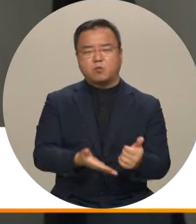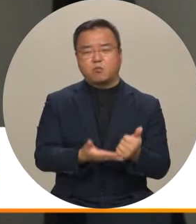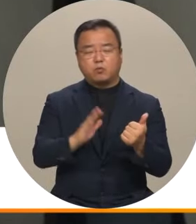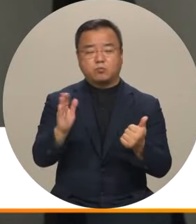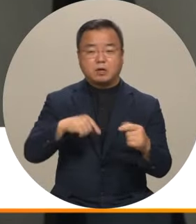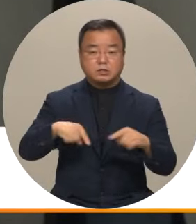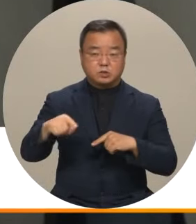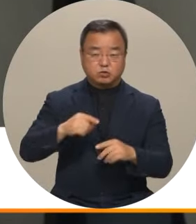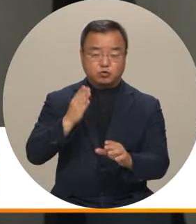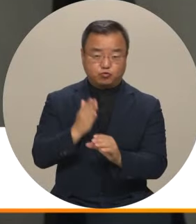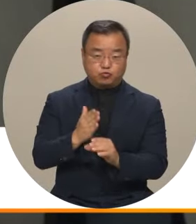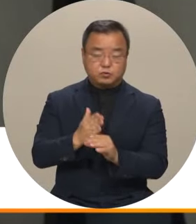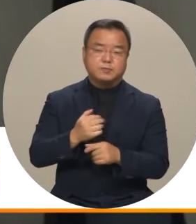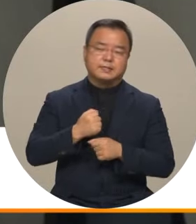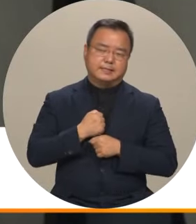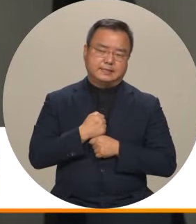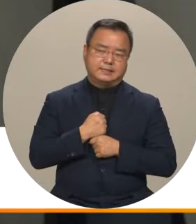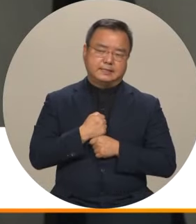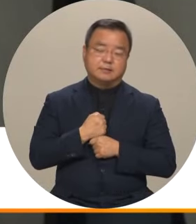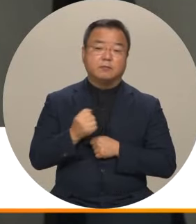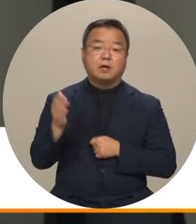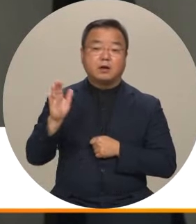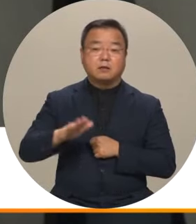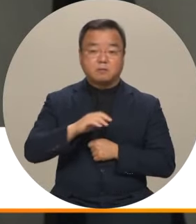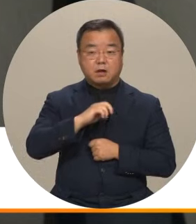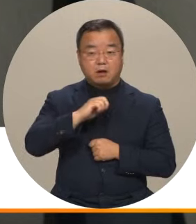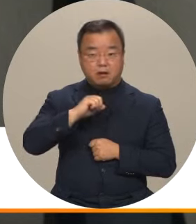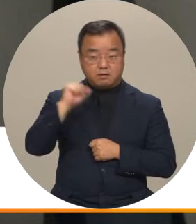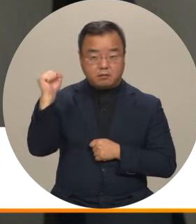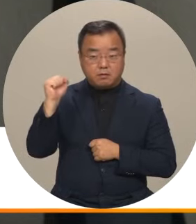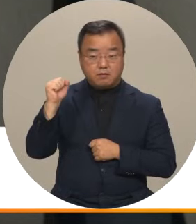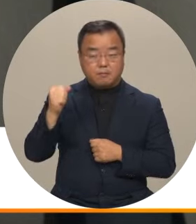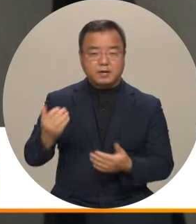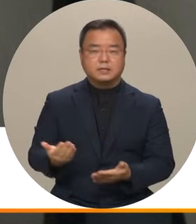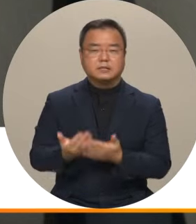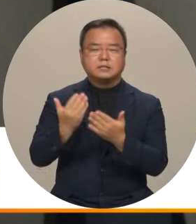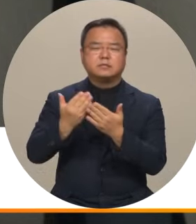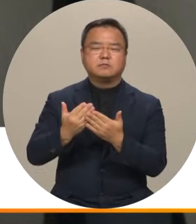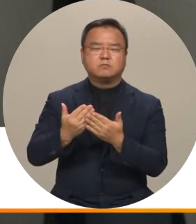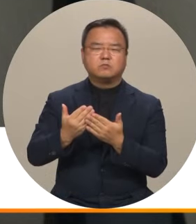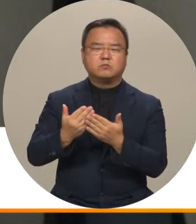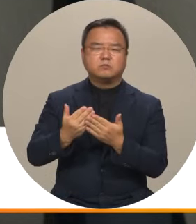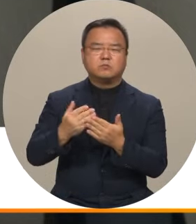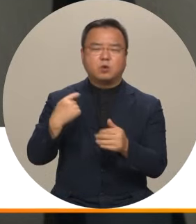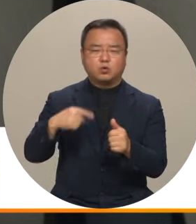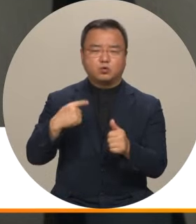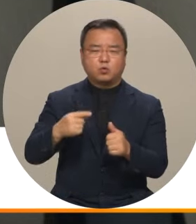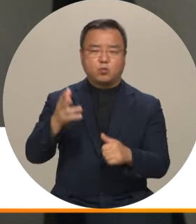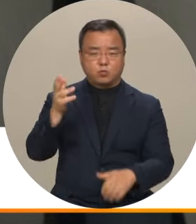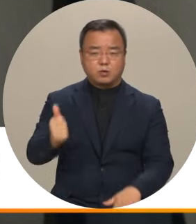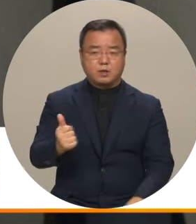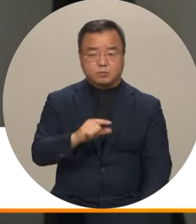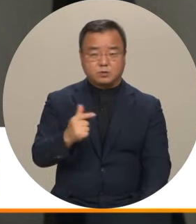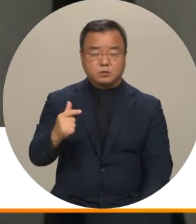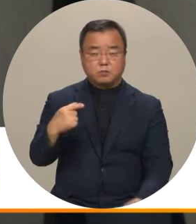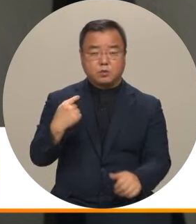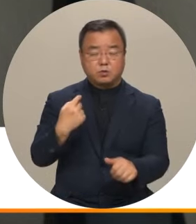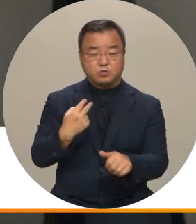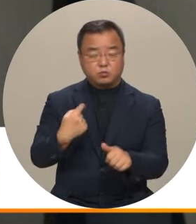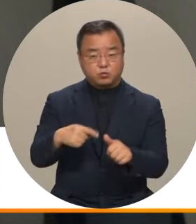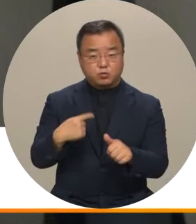중립을 지키려고 하고 있습니다 하지만 당선된 교육감들 특히 진보 교육감이라는 분들의 이런 교부금 배분